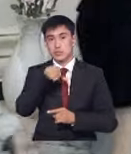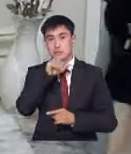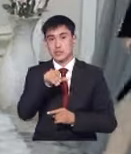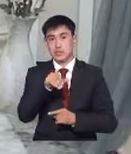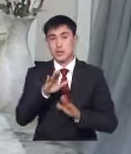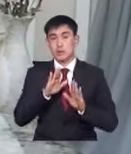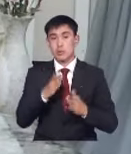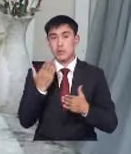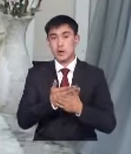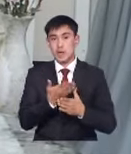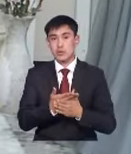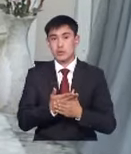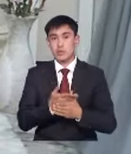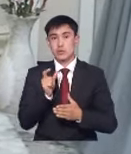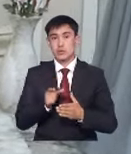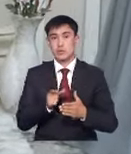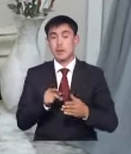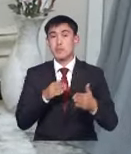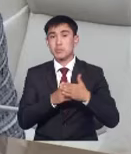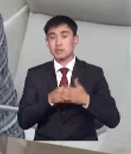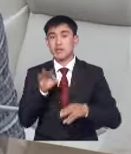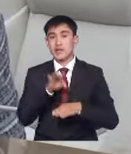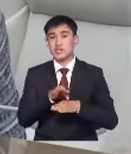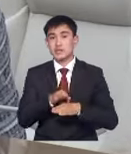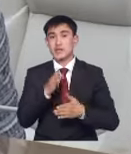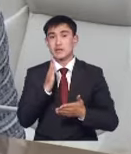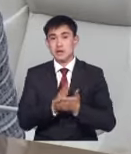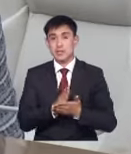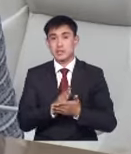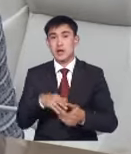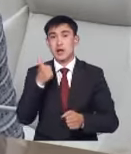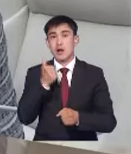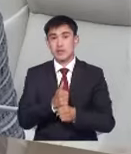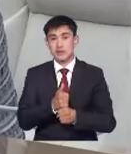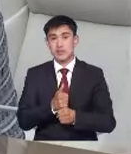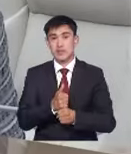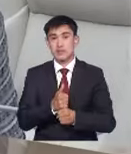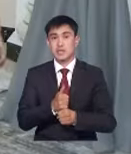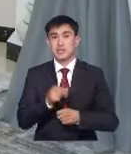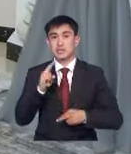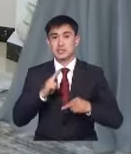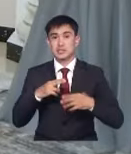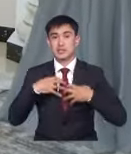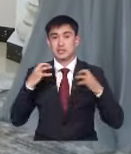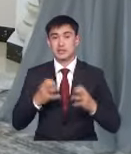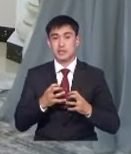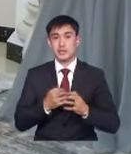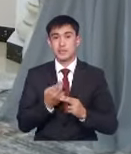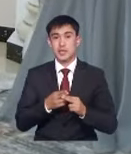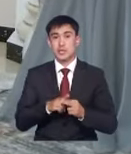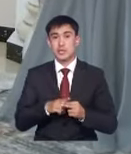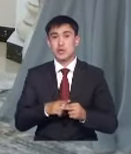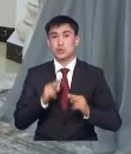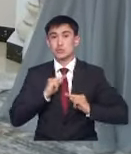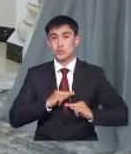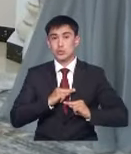профессионалы помогают людям предотвращать болезни, но и являются основой сферы здравоохранения. Их